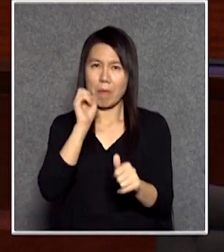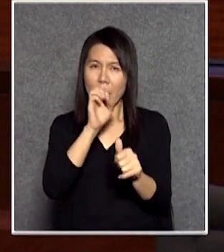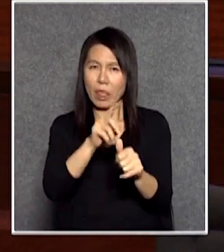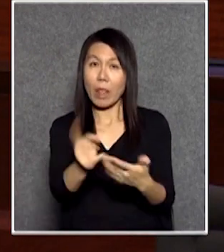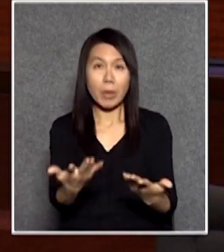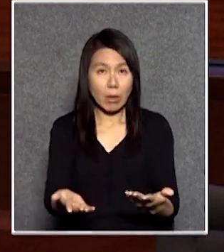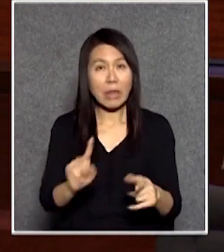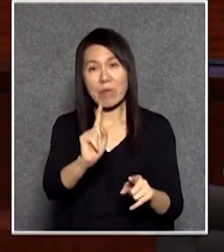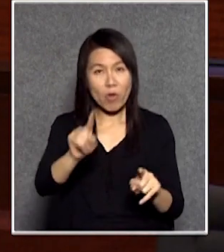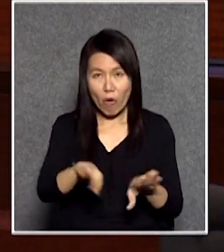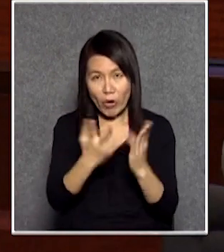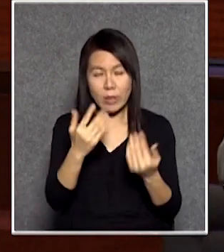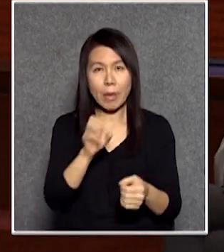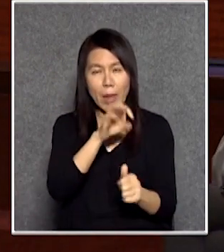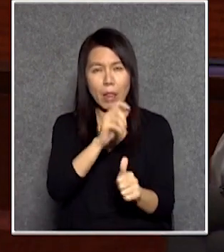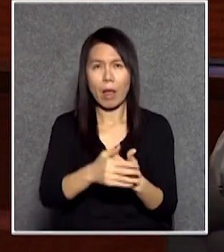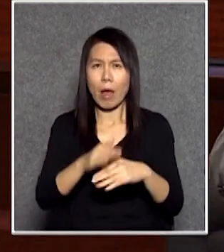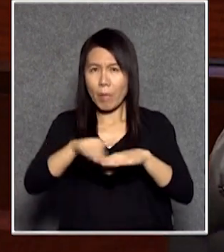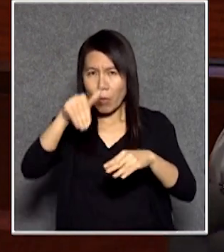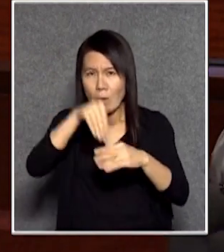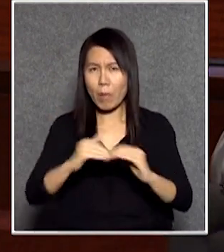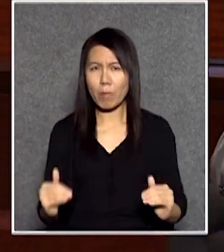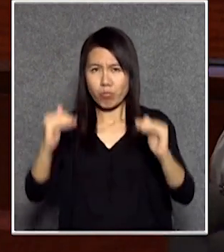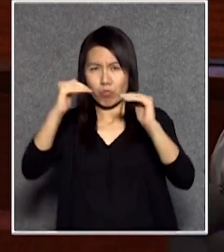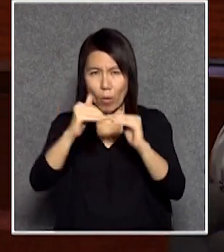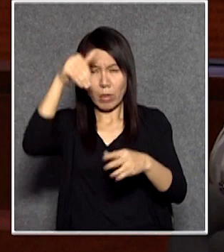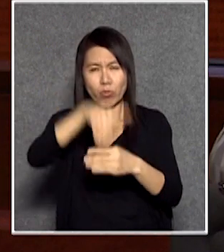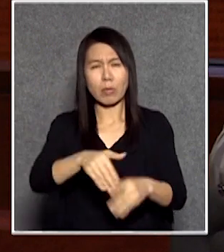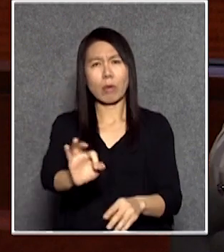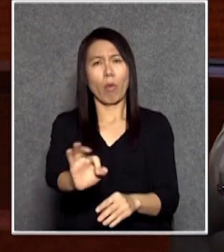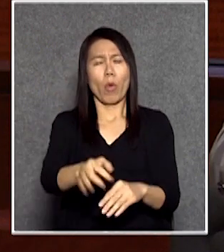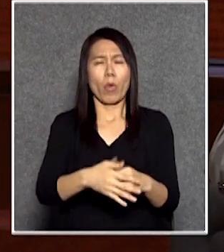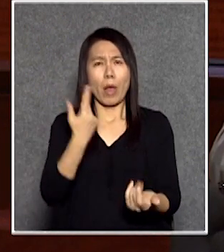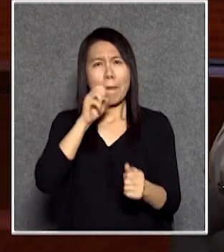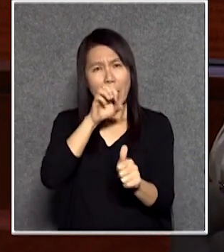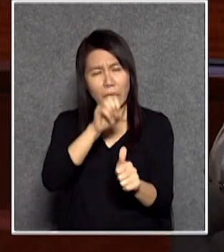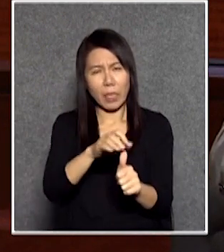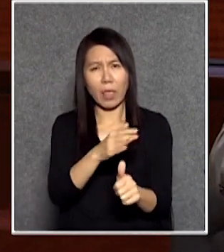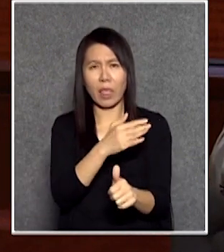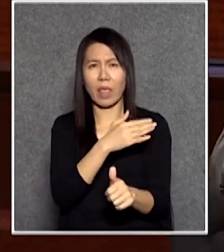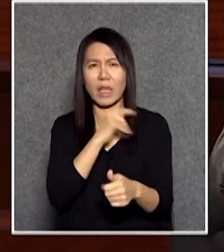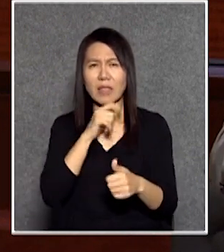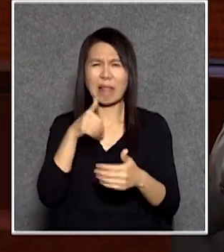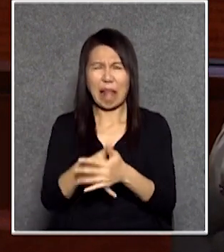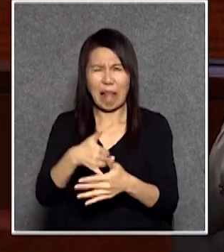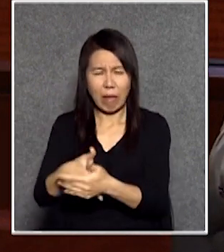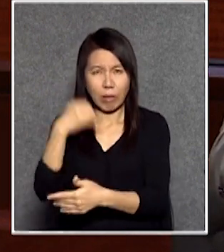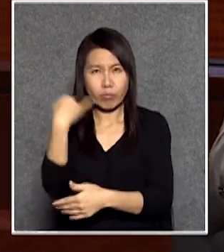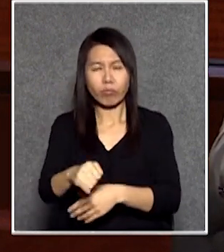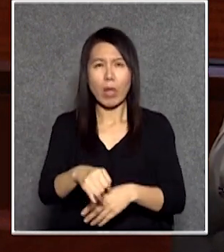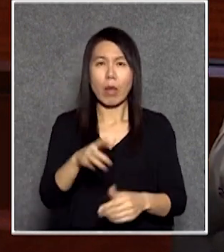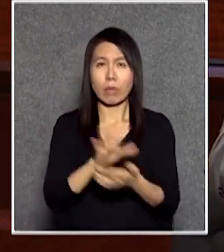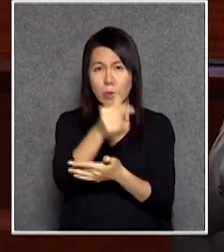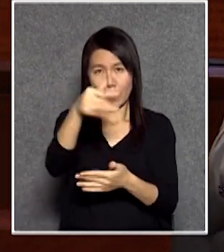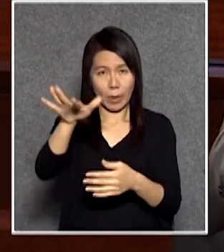起》，指出沒有普及而平等的選舉為基礎，問責制必然窒礙難行。十幾年來